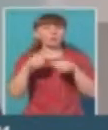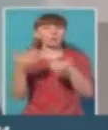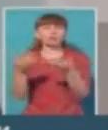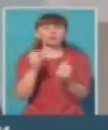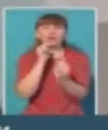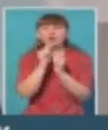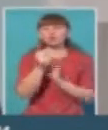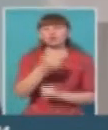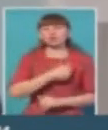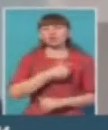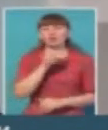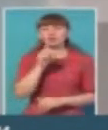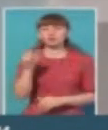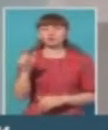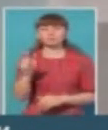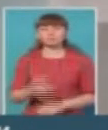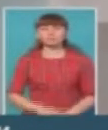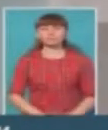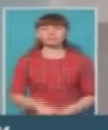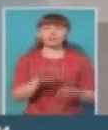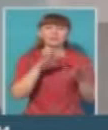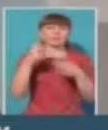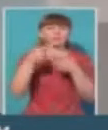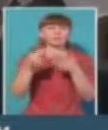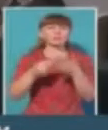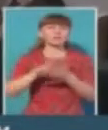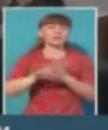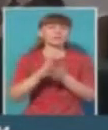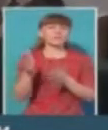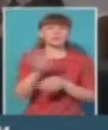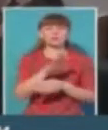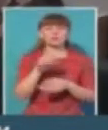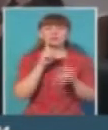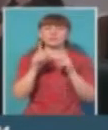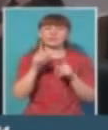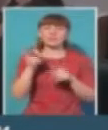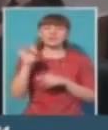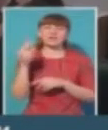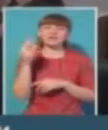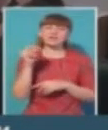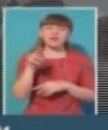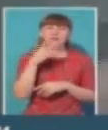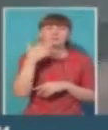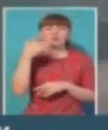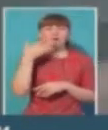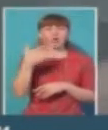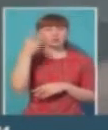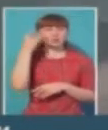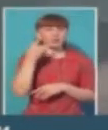каждый желающий. Помимо этого, в рамках мероприятия подписан меморандум между Советом медиации областной ассамблеи народа Казахстана